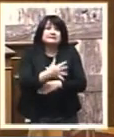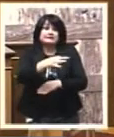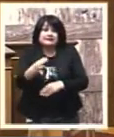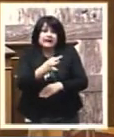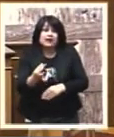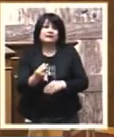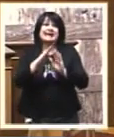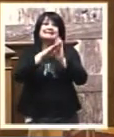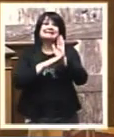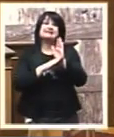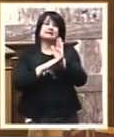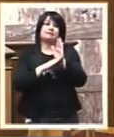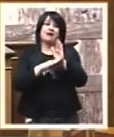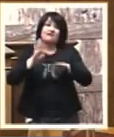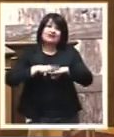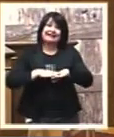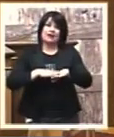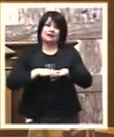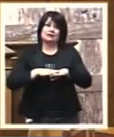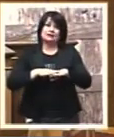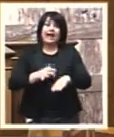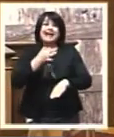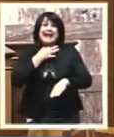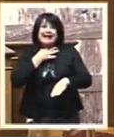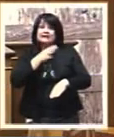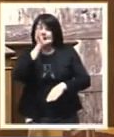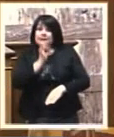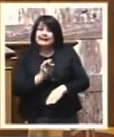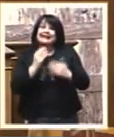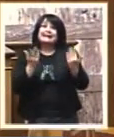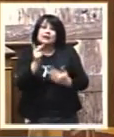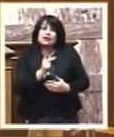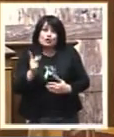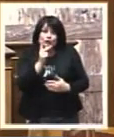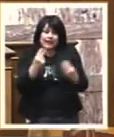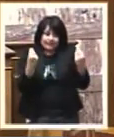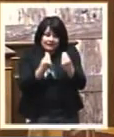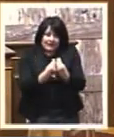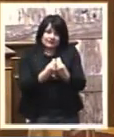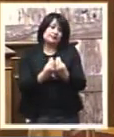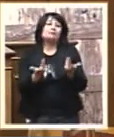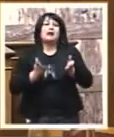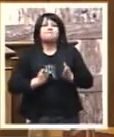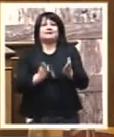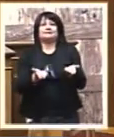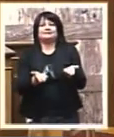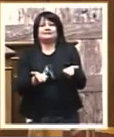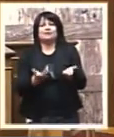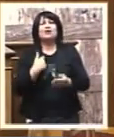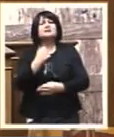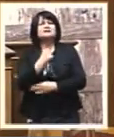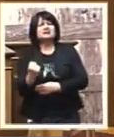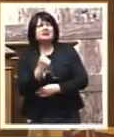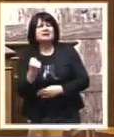εκπαιδευτικού συστήματος που δεν συμβαδίζει με τις πραγματικές ανάγκες της κοινωνίας, του πολιτισμού μας, των συγκριτικών μας οικονομικών